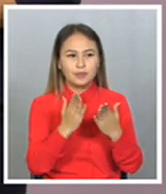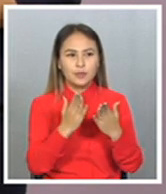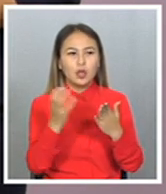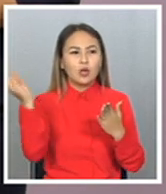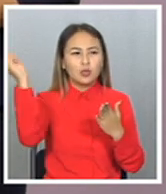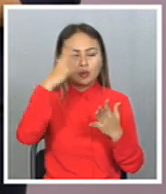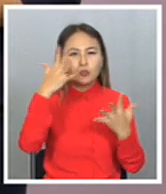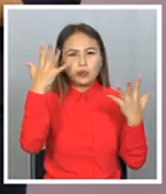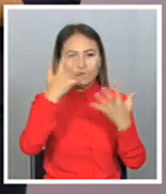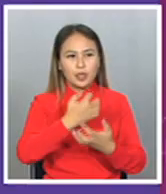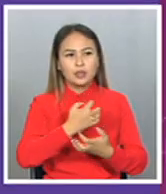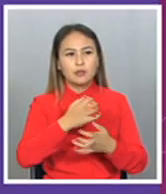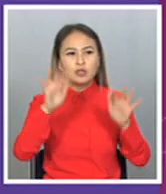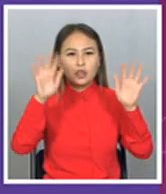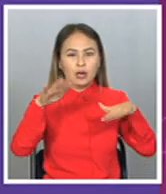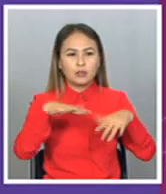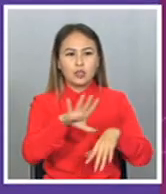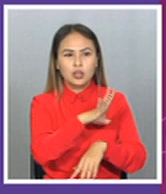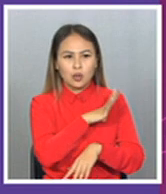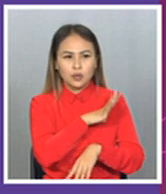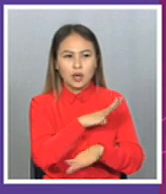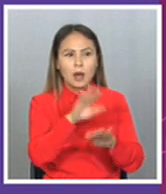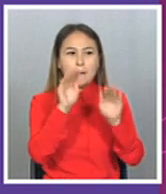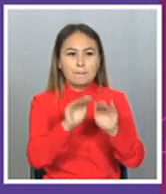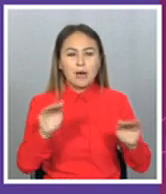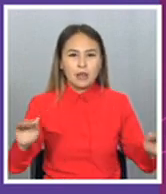Күн бұлттанып, жаңбыр жауды.